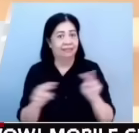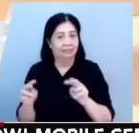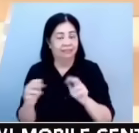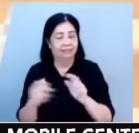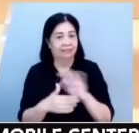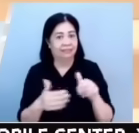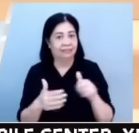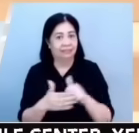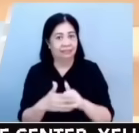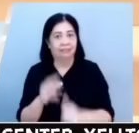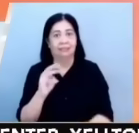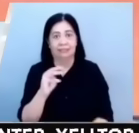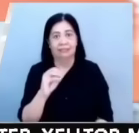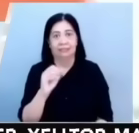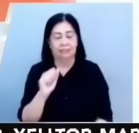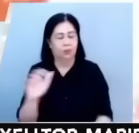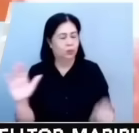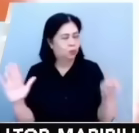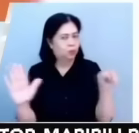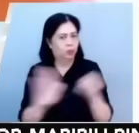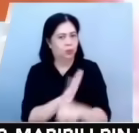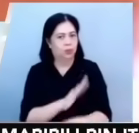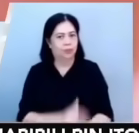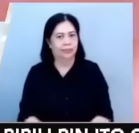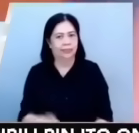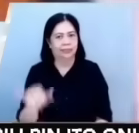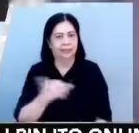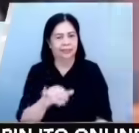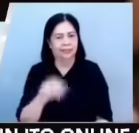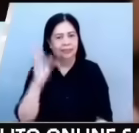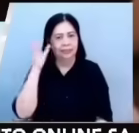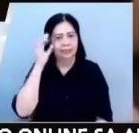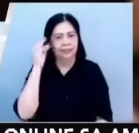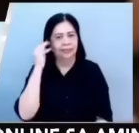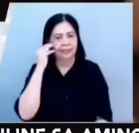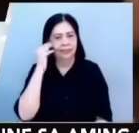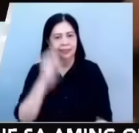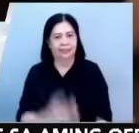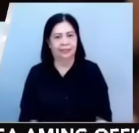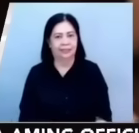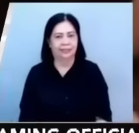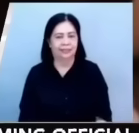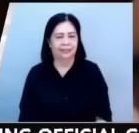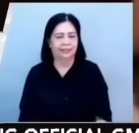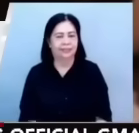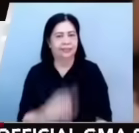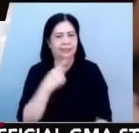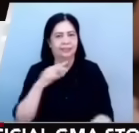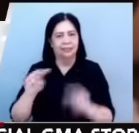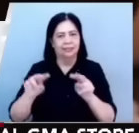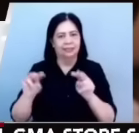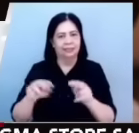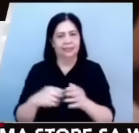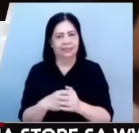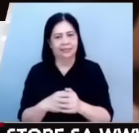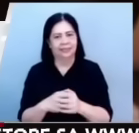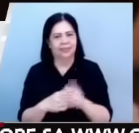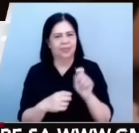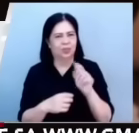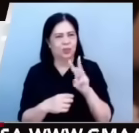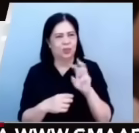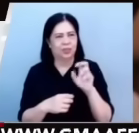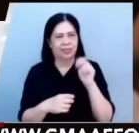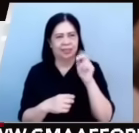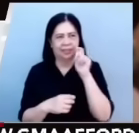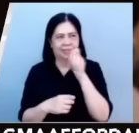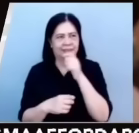of Asia punong-puno. Ganon din si Christopher Martin. Hindi pa pinakaabangan ko eh. Twin hearts pa lang kami. Kami mga twins. 16 pa lang